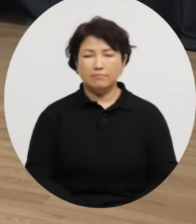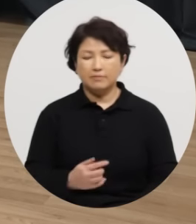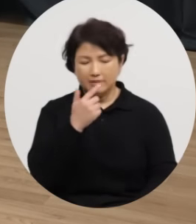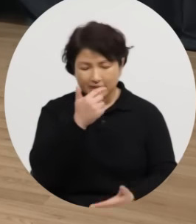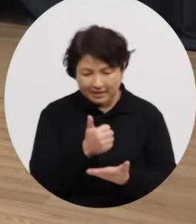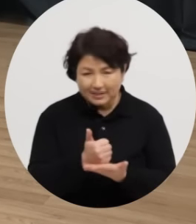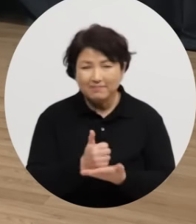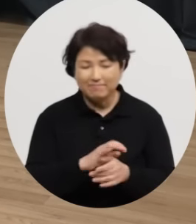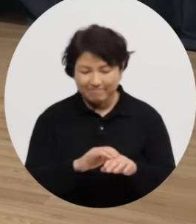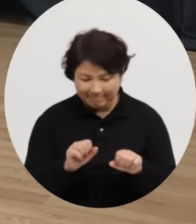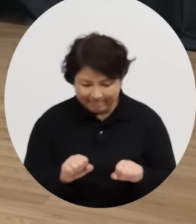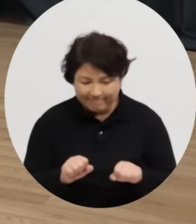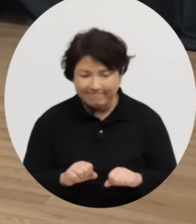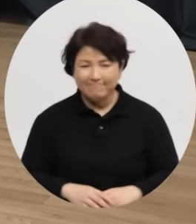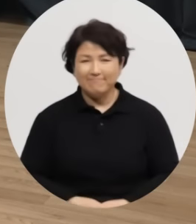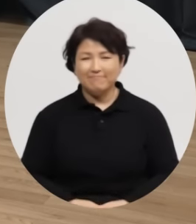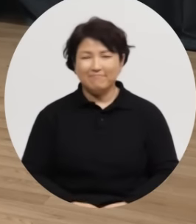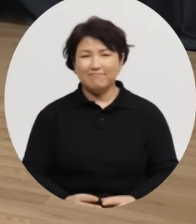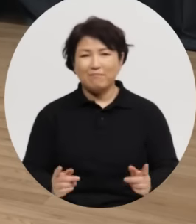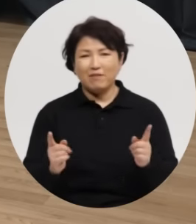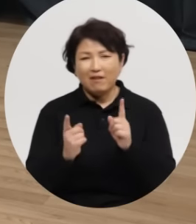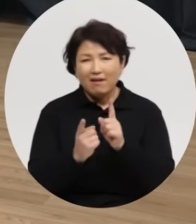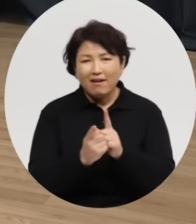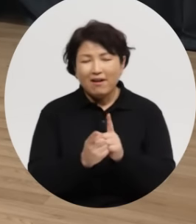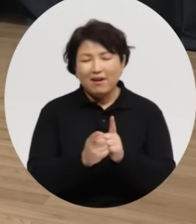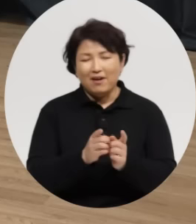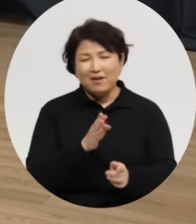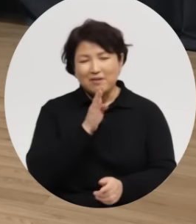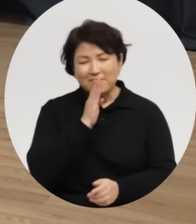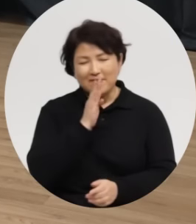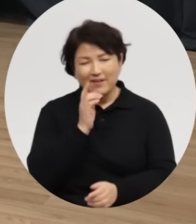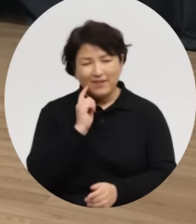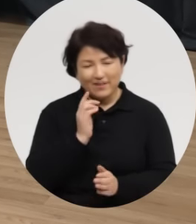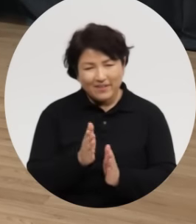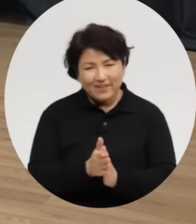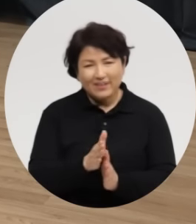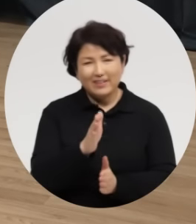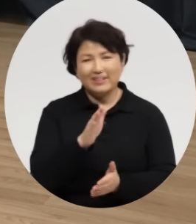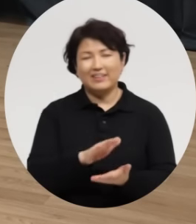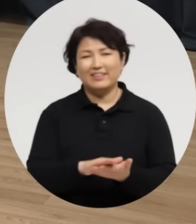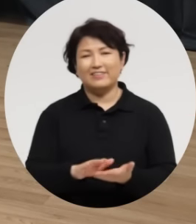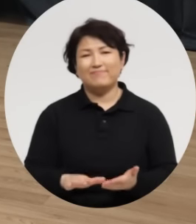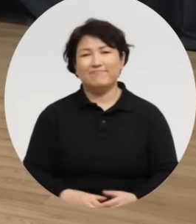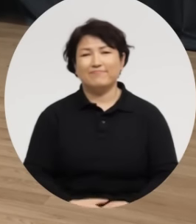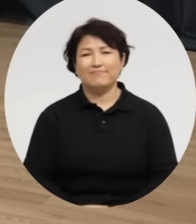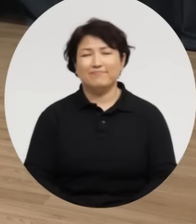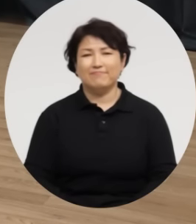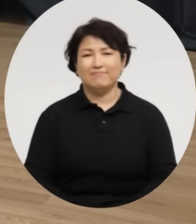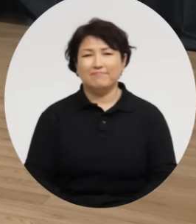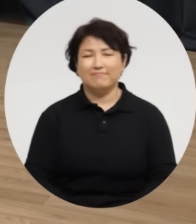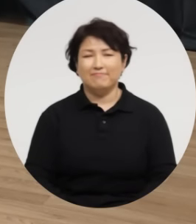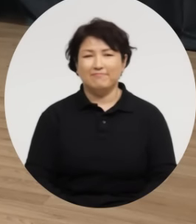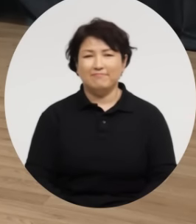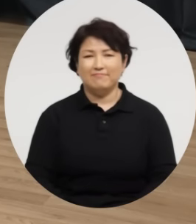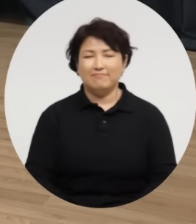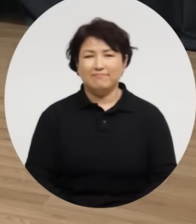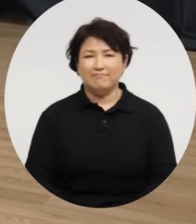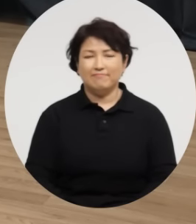네, 박련수님 안녕하세요. 네. 만나뵙게 되어서 정말 영광입니다. 네.